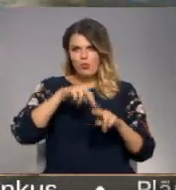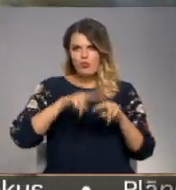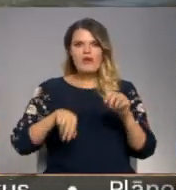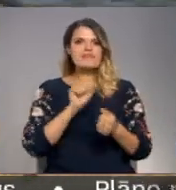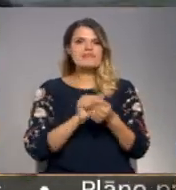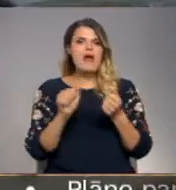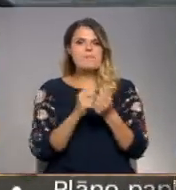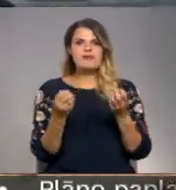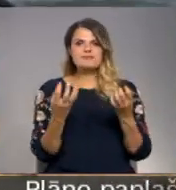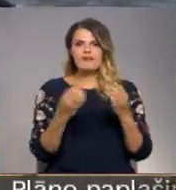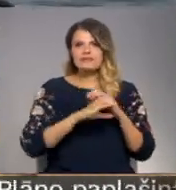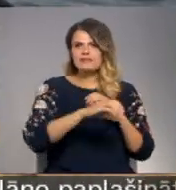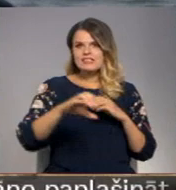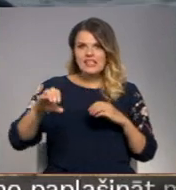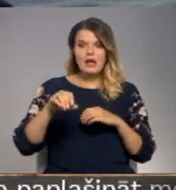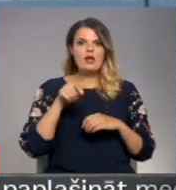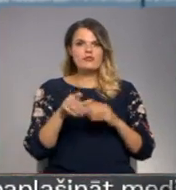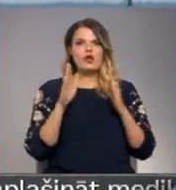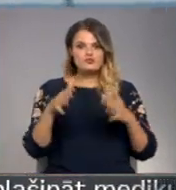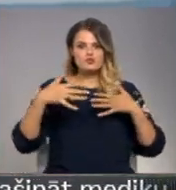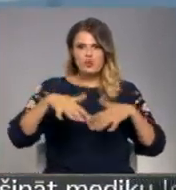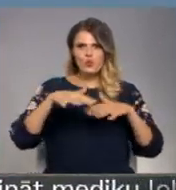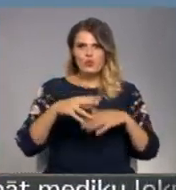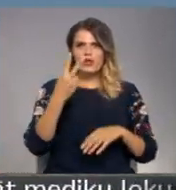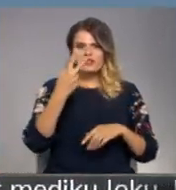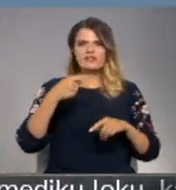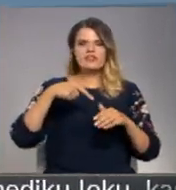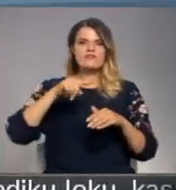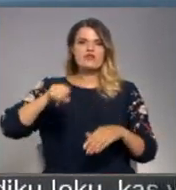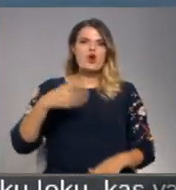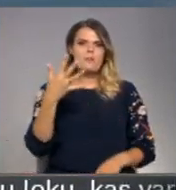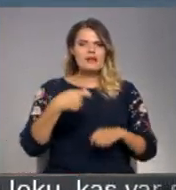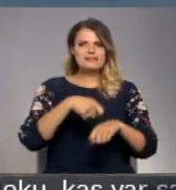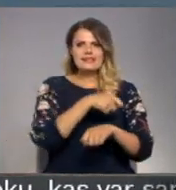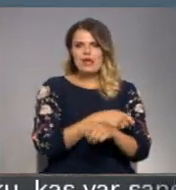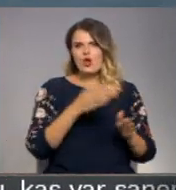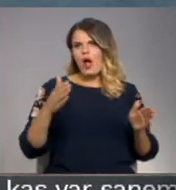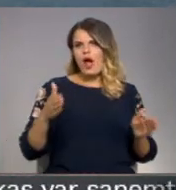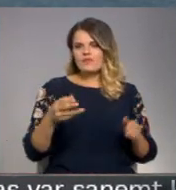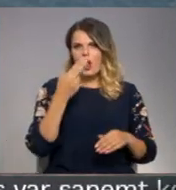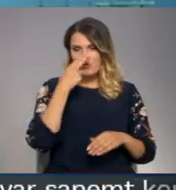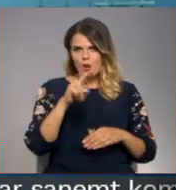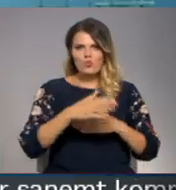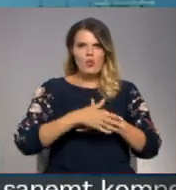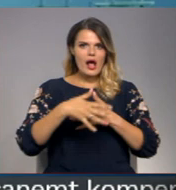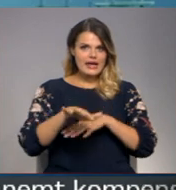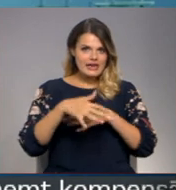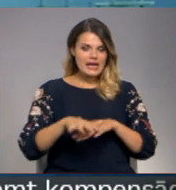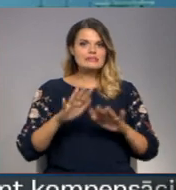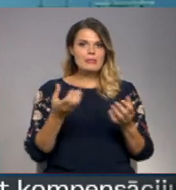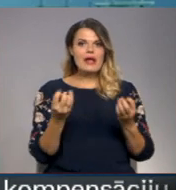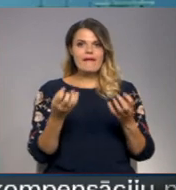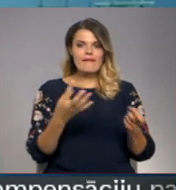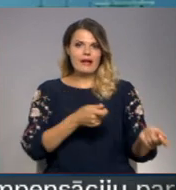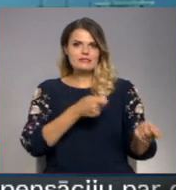dabas gāzes terminālu. Tas atrastos jūrā 2,5 km attālumā no krasta, bet gāzes pārvadāšanai no ostas līdz